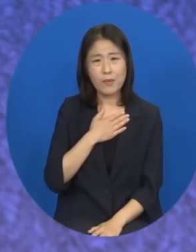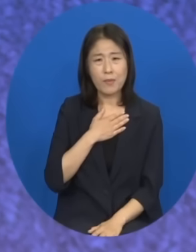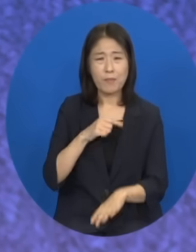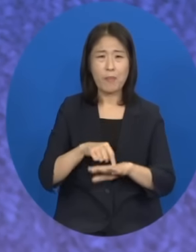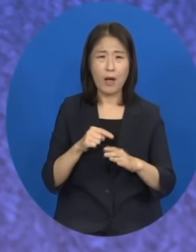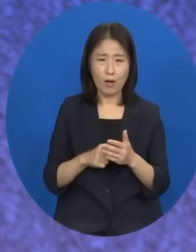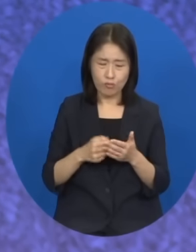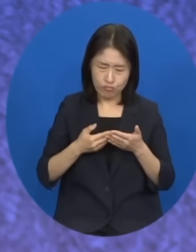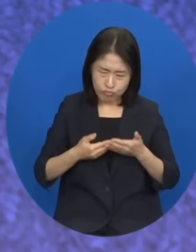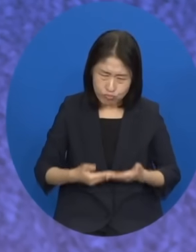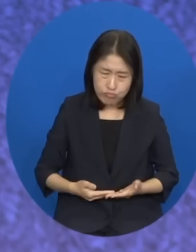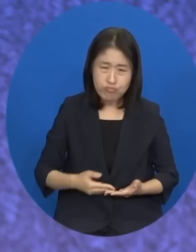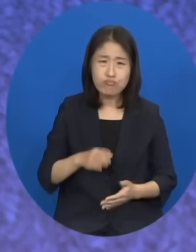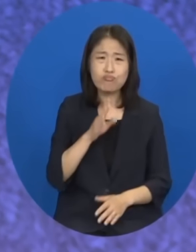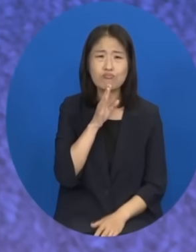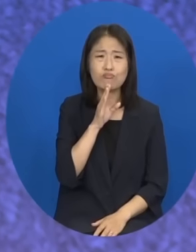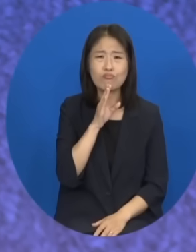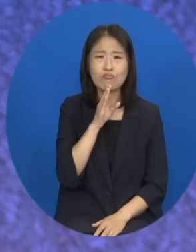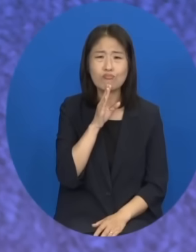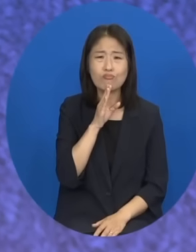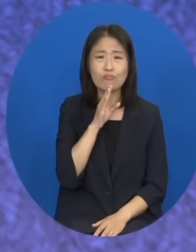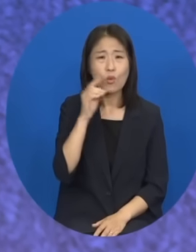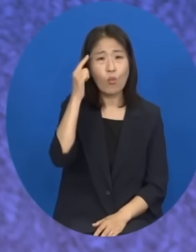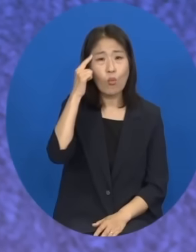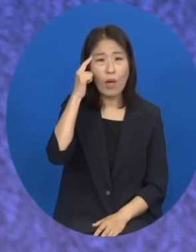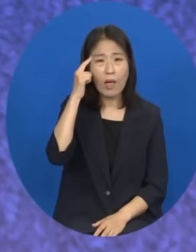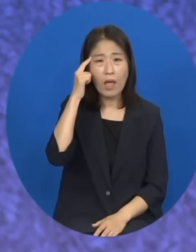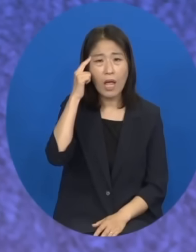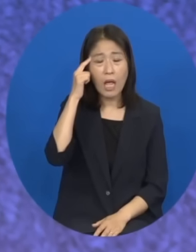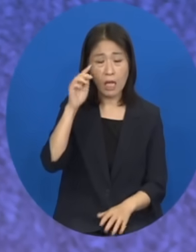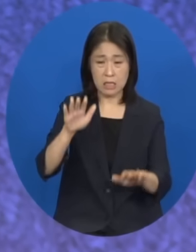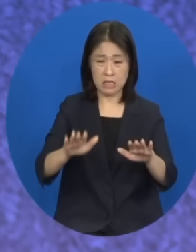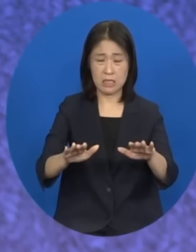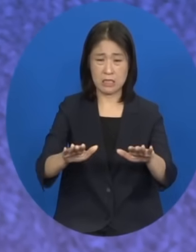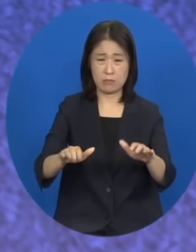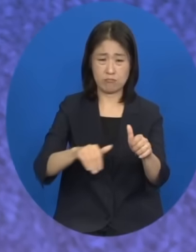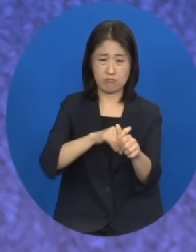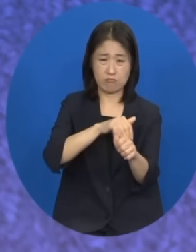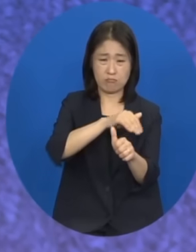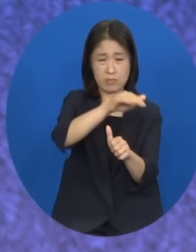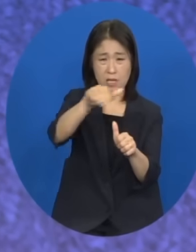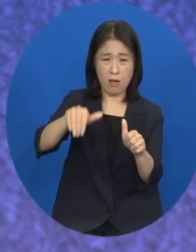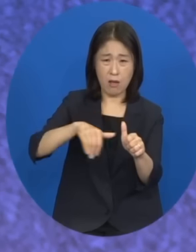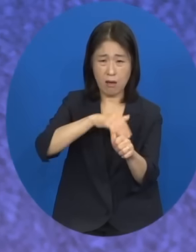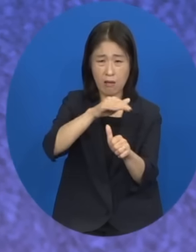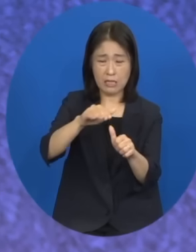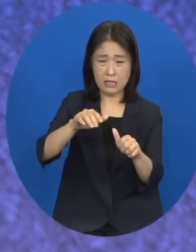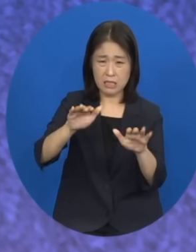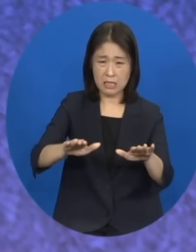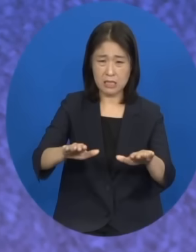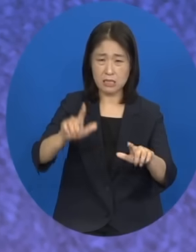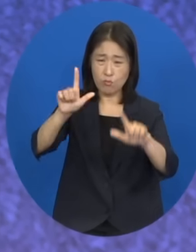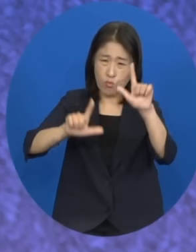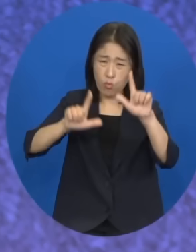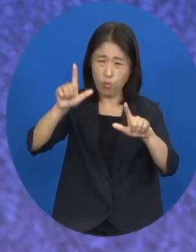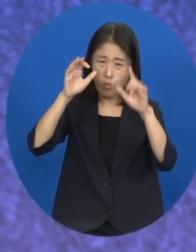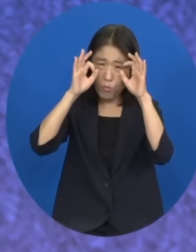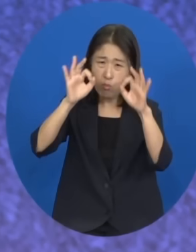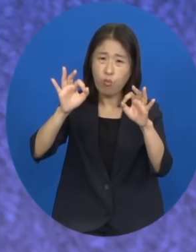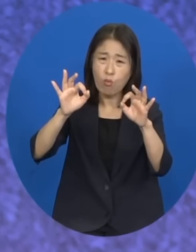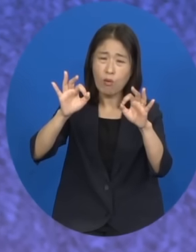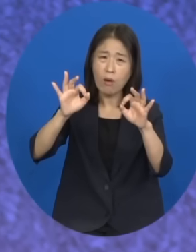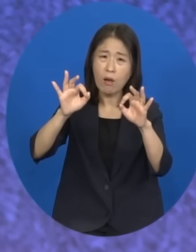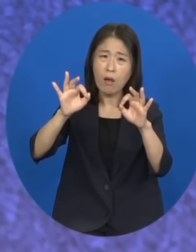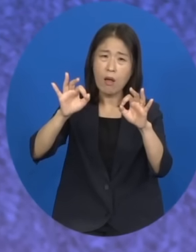것은 지금 현재 그곳의 모습은 너무 퇴락하고 마치 어두운 침침한 굴 같은 느낌인